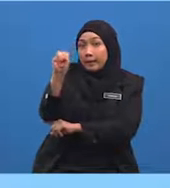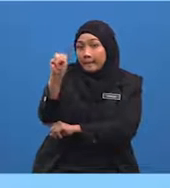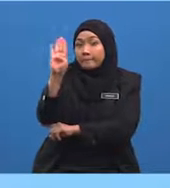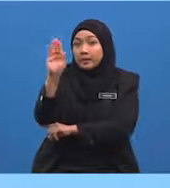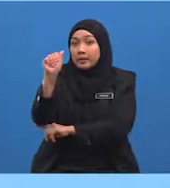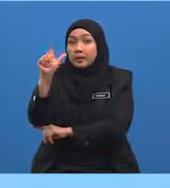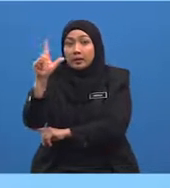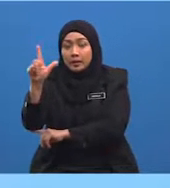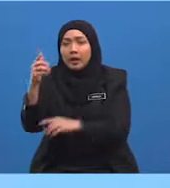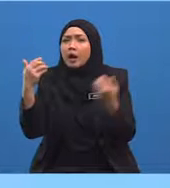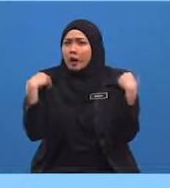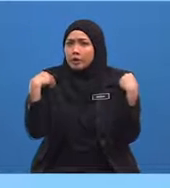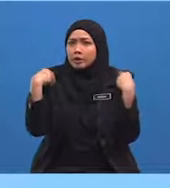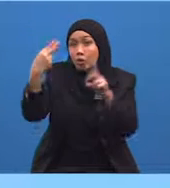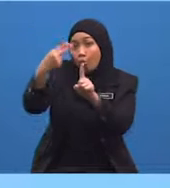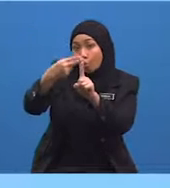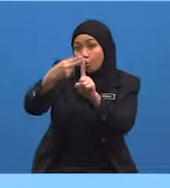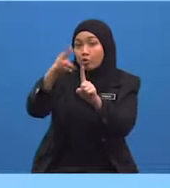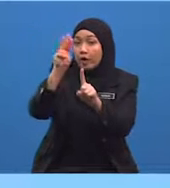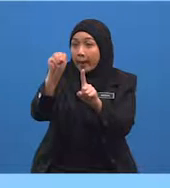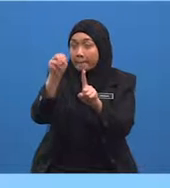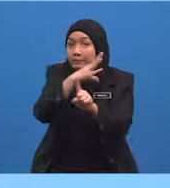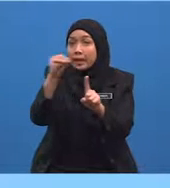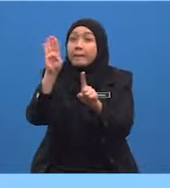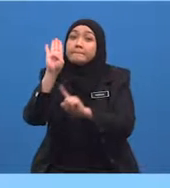ada huruf M dan huruf B.